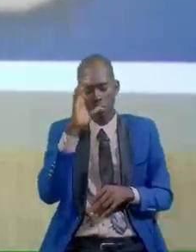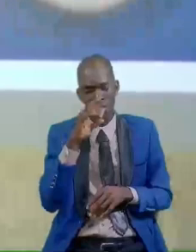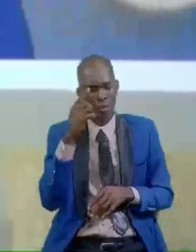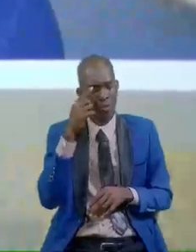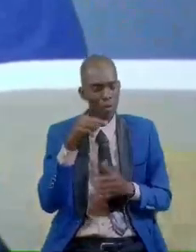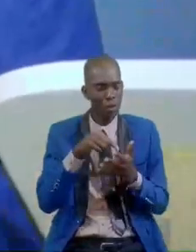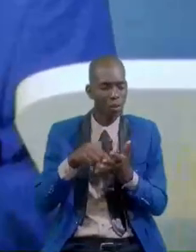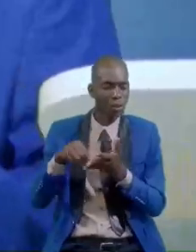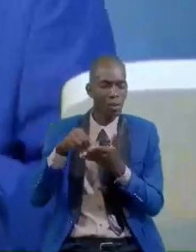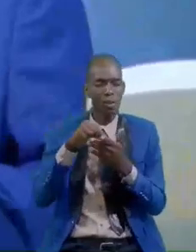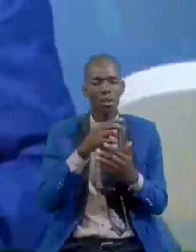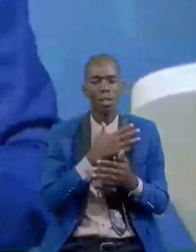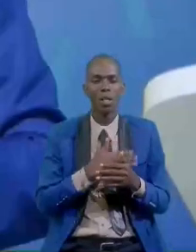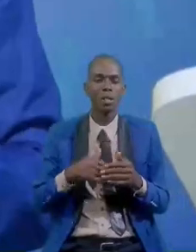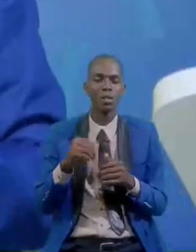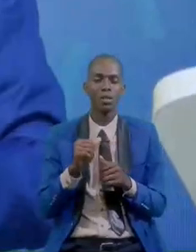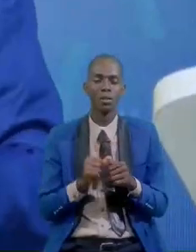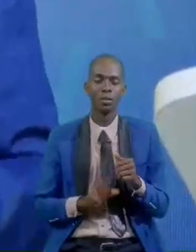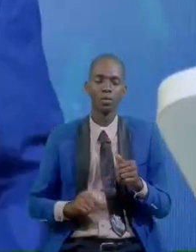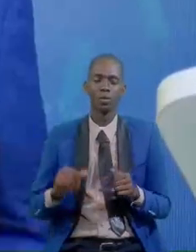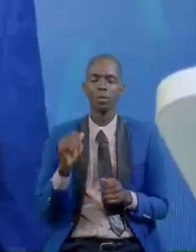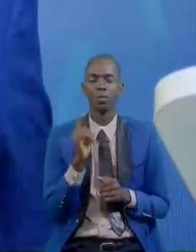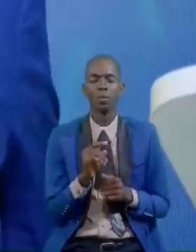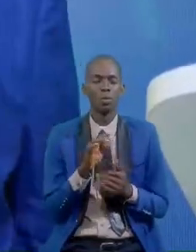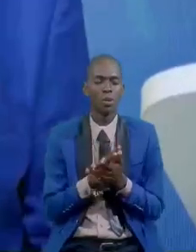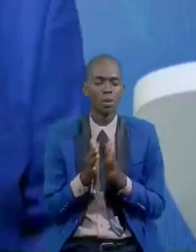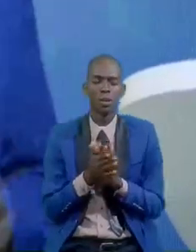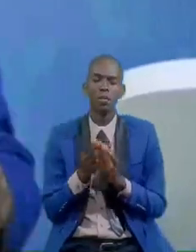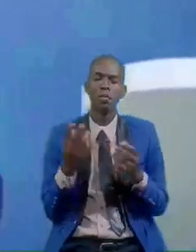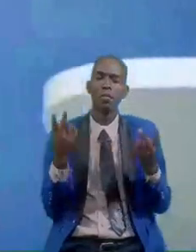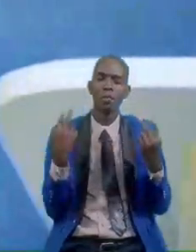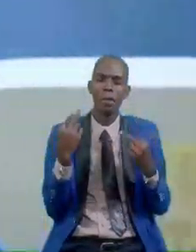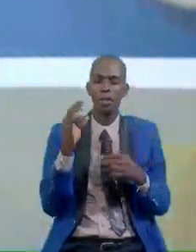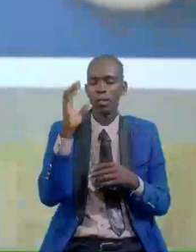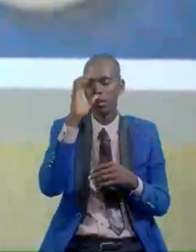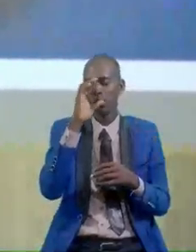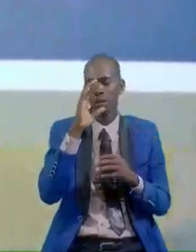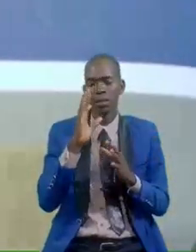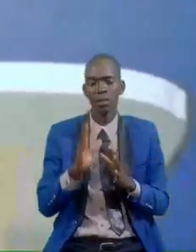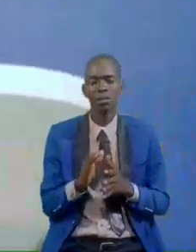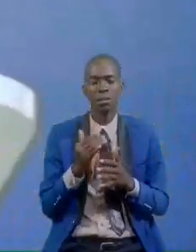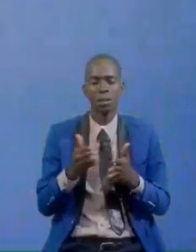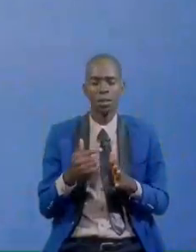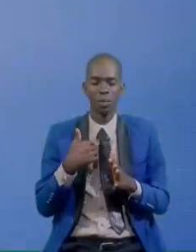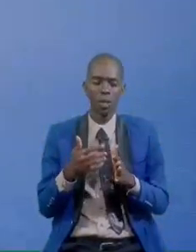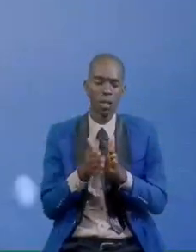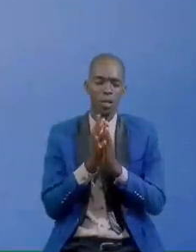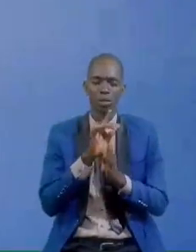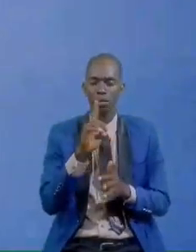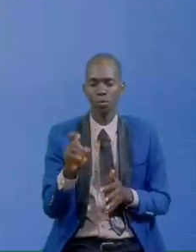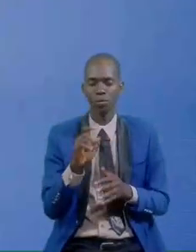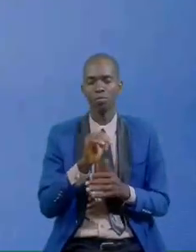cela. Et nous devenons de vains chercheurs. Je vais vous poser une question. Que